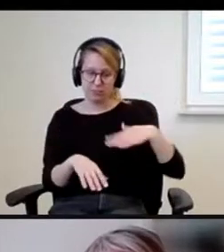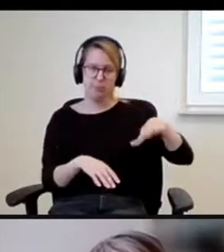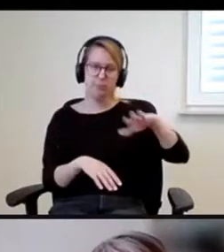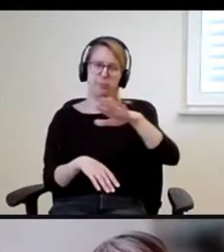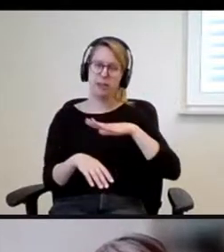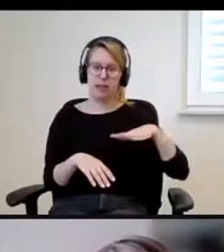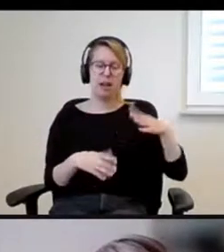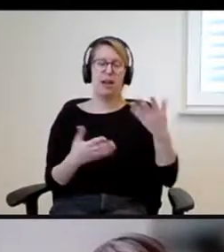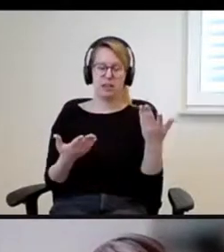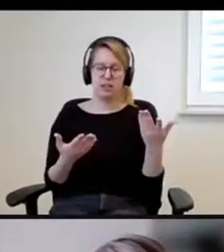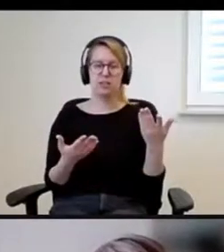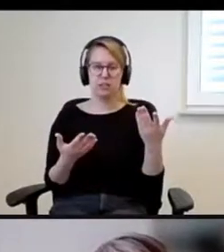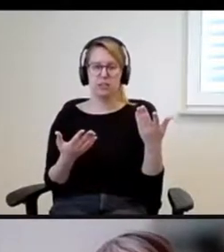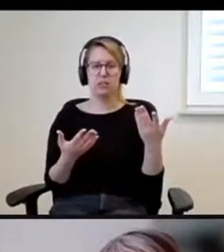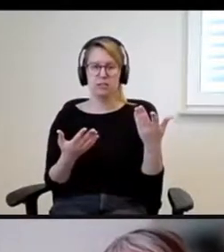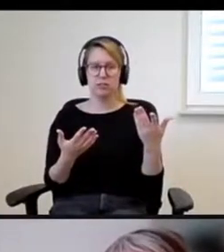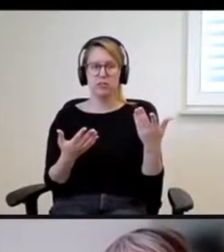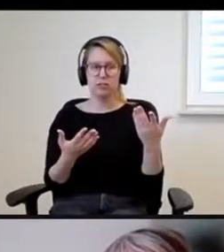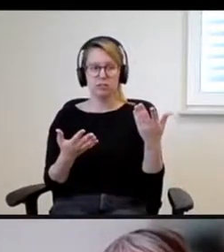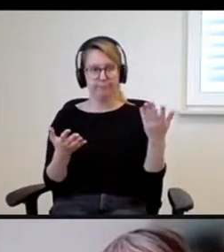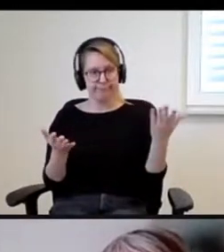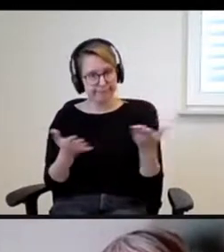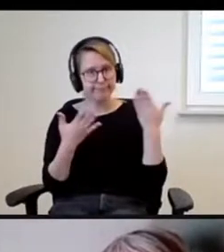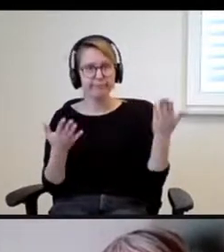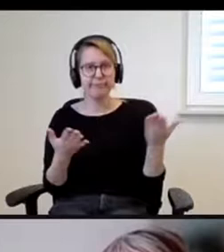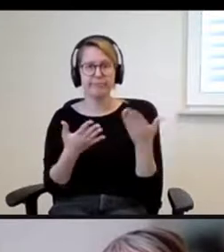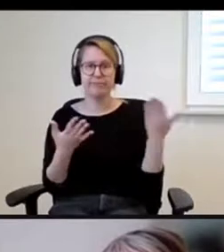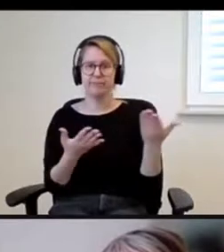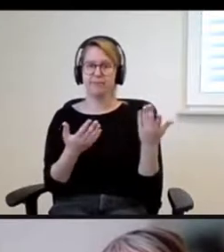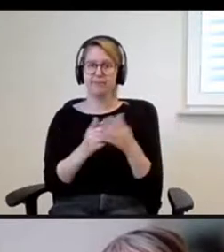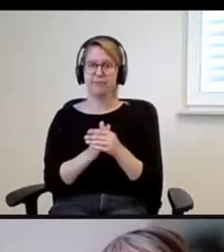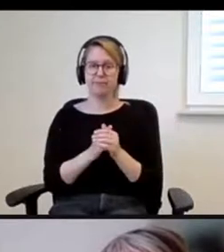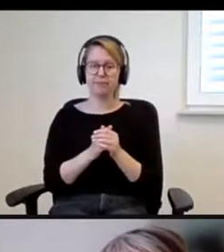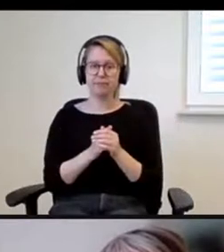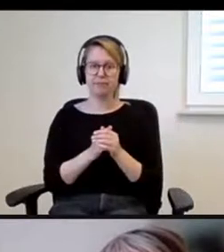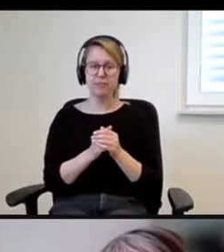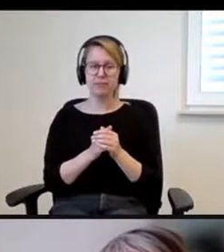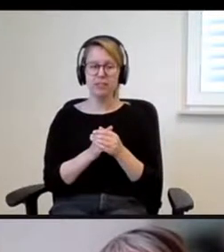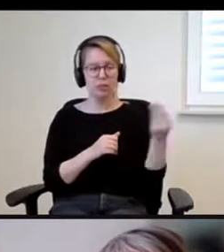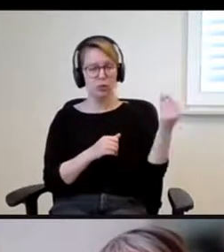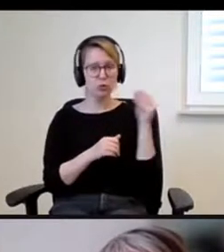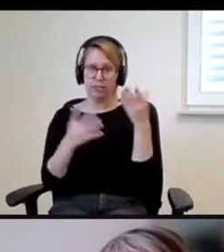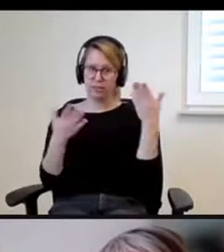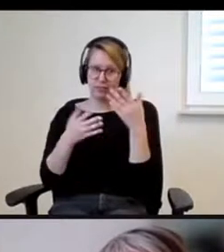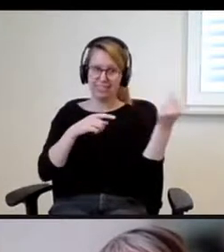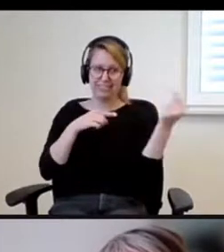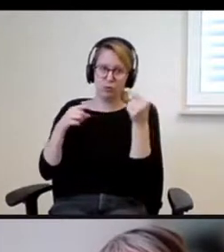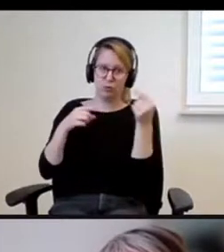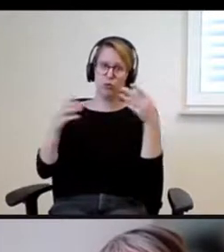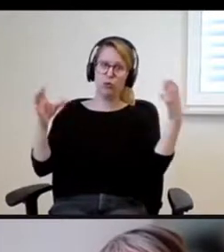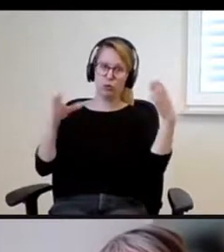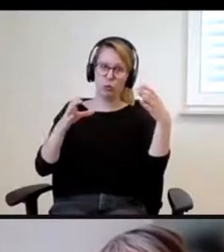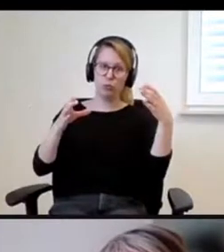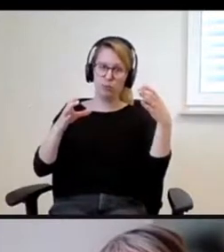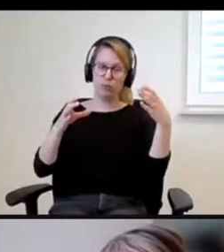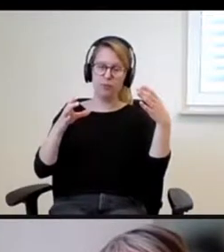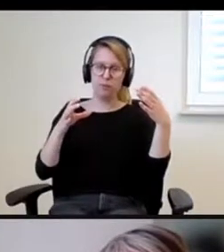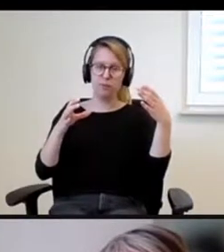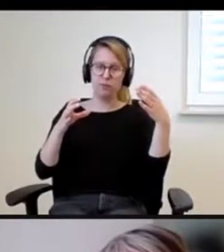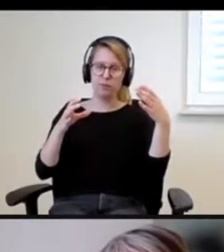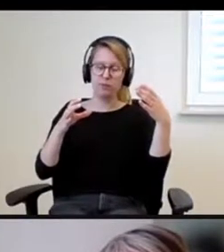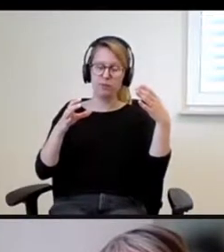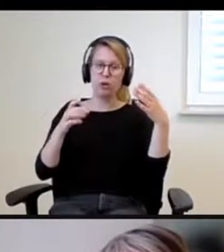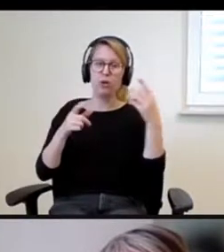fait par ailleurs, c'est des groupes de discussion avec les experts clés dans chaque